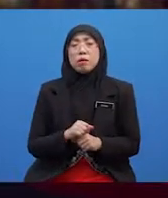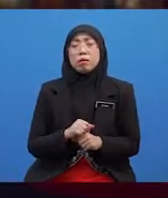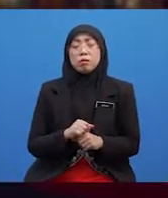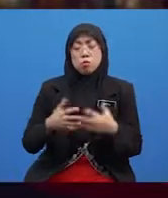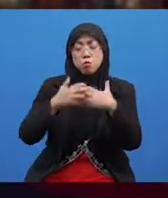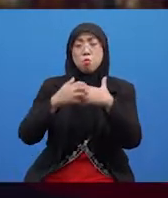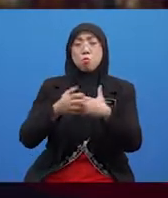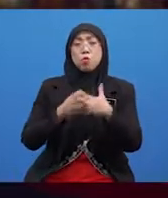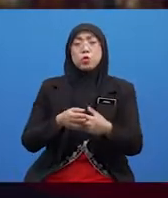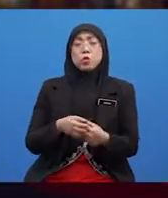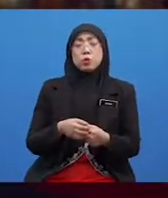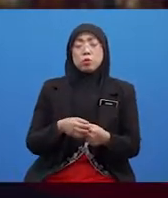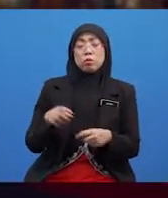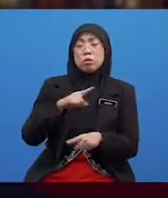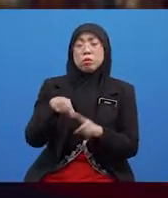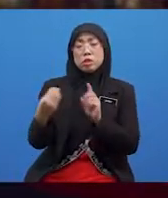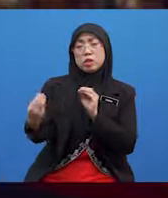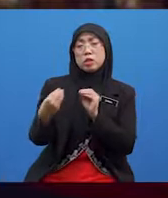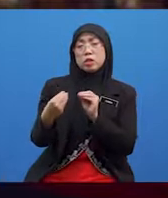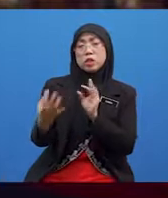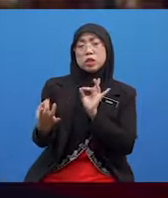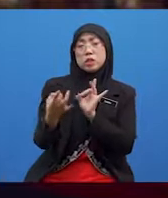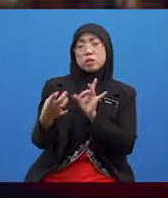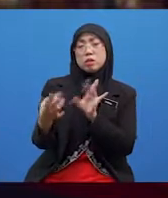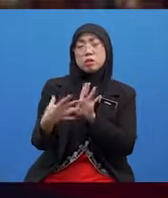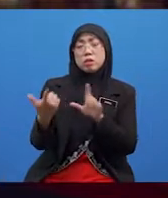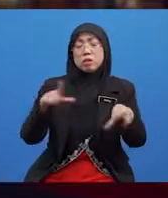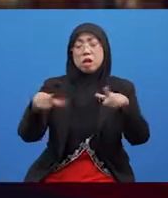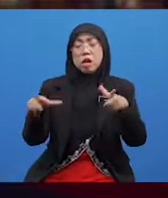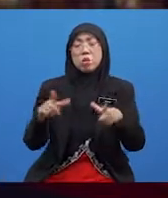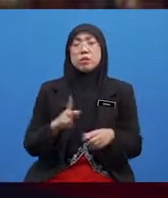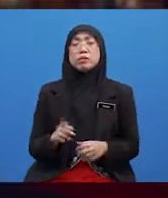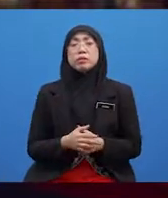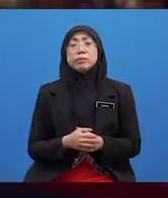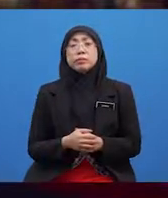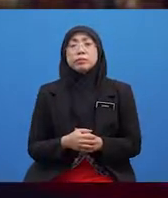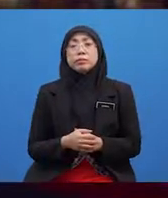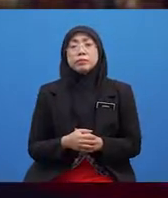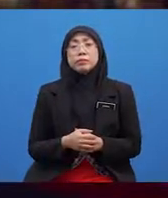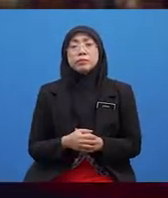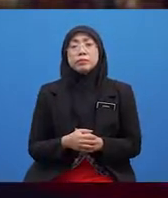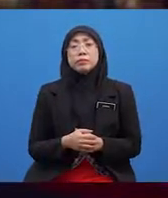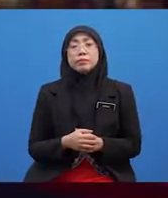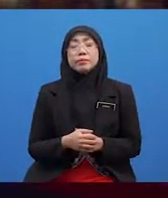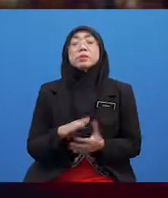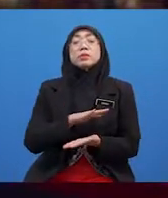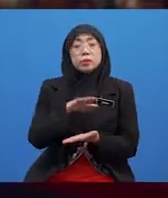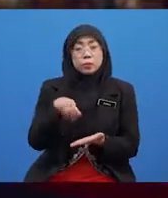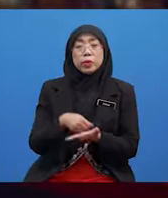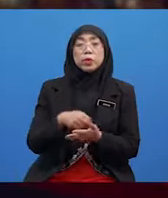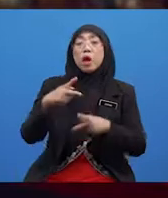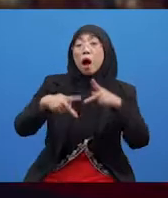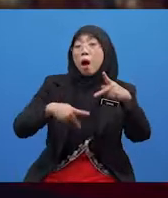sepanjang kehidupan. Melibatkan interaksi yang berkaitan dengan keperluan tugas, individu